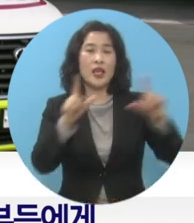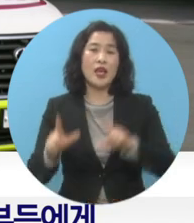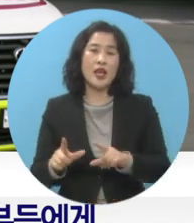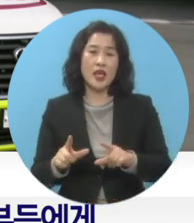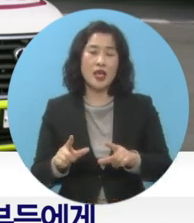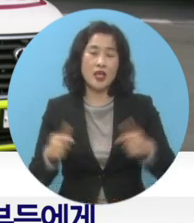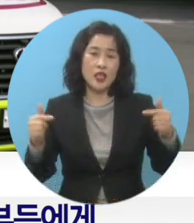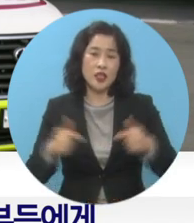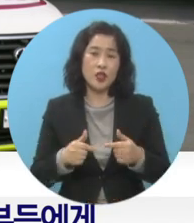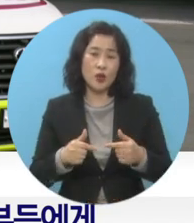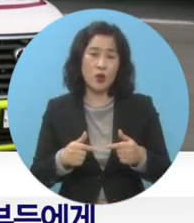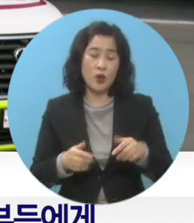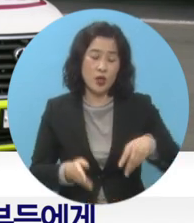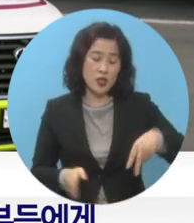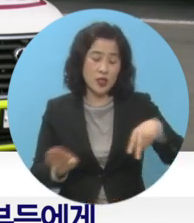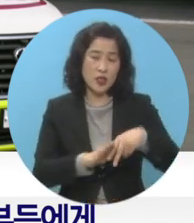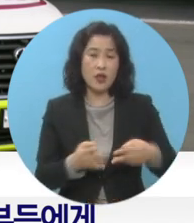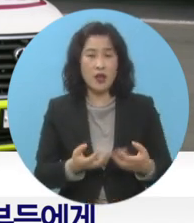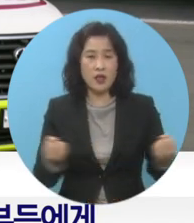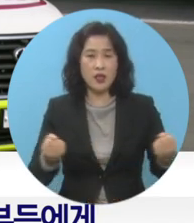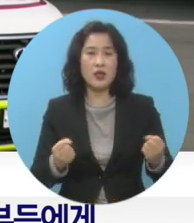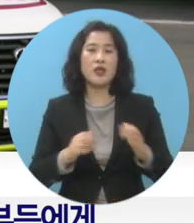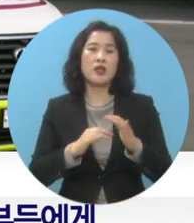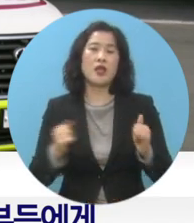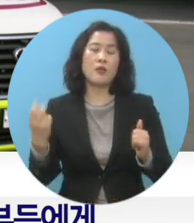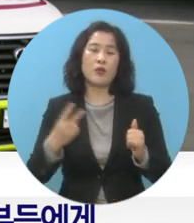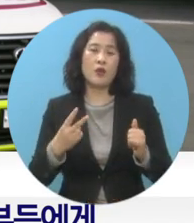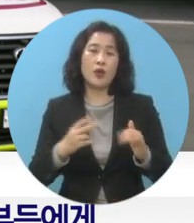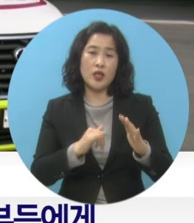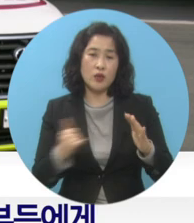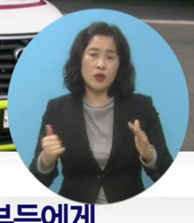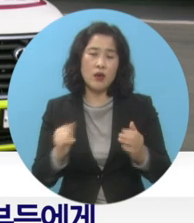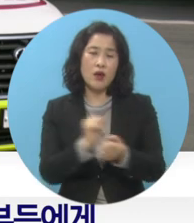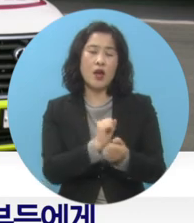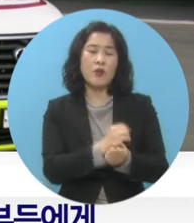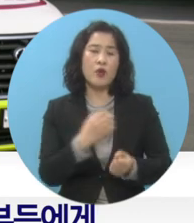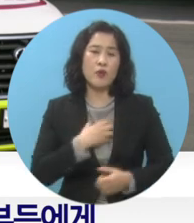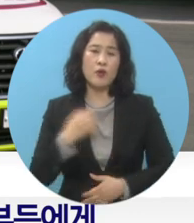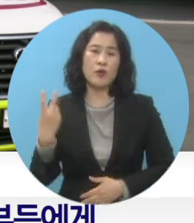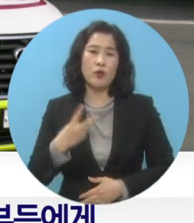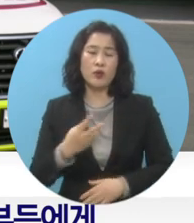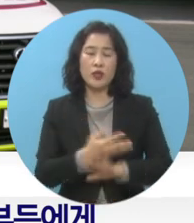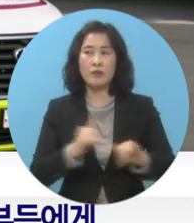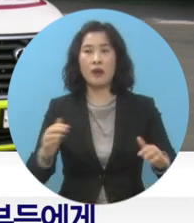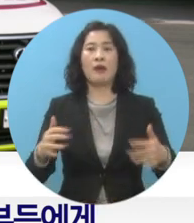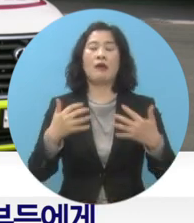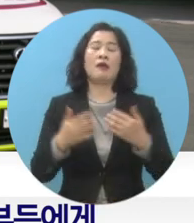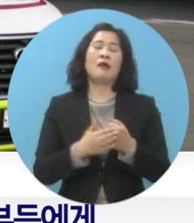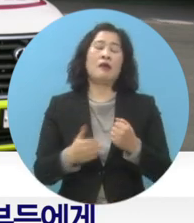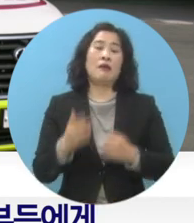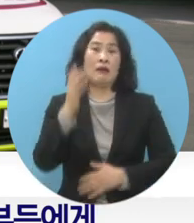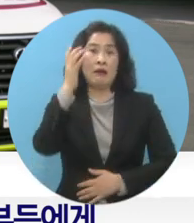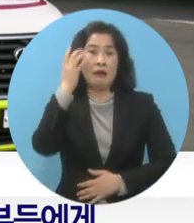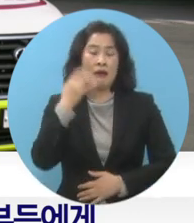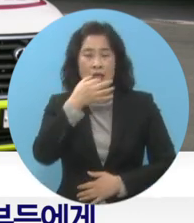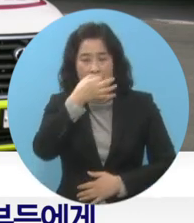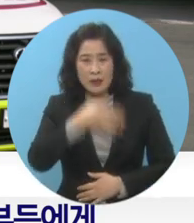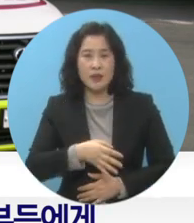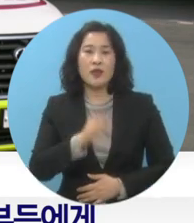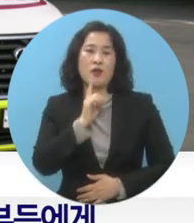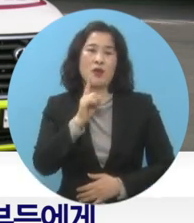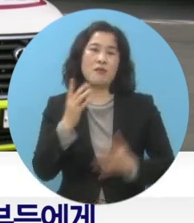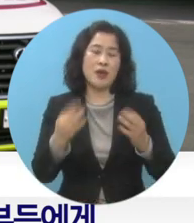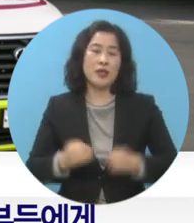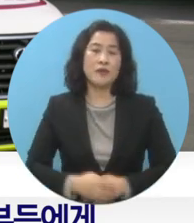생활치료시설에 격리되어 있으신 분들이나 가족들은 감염에 대한 걱정뿐만 아니라 주변의 시선 때문에 어려움을 호소하고